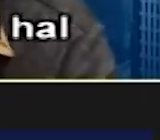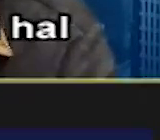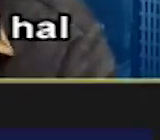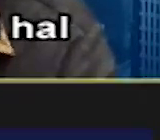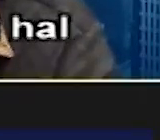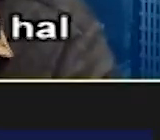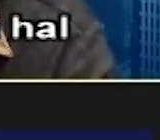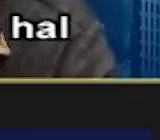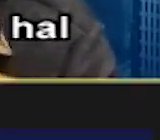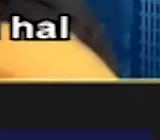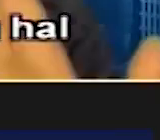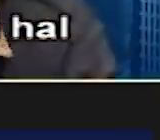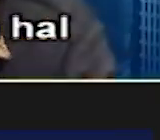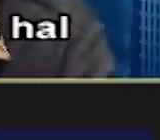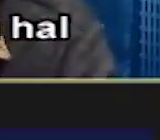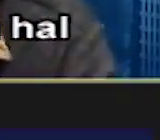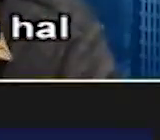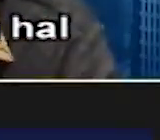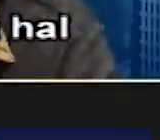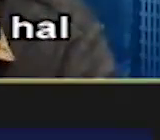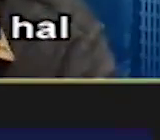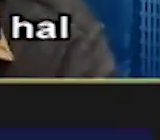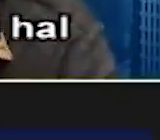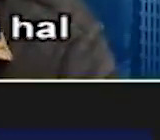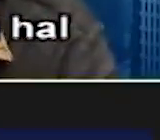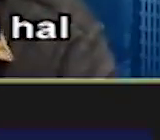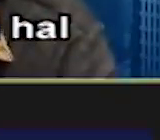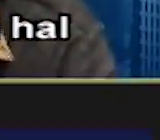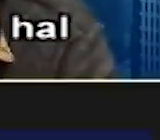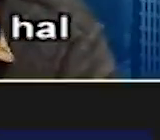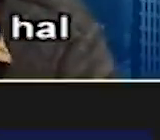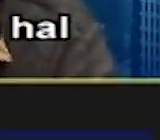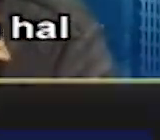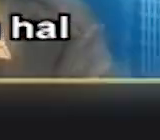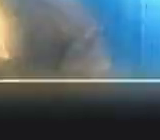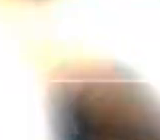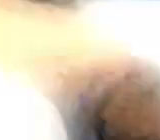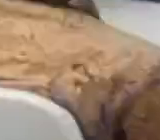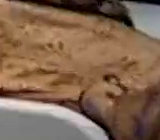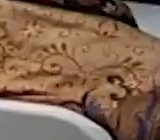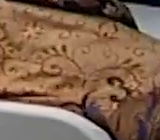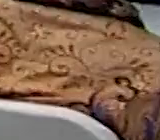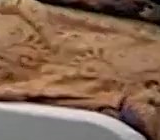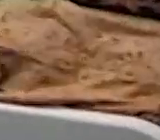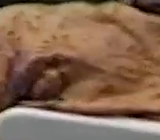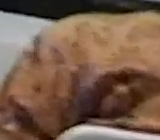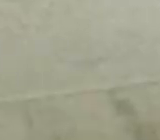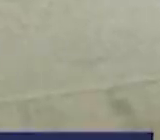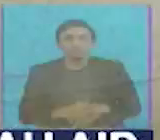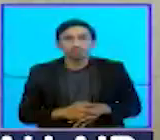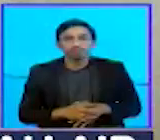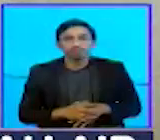everything, you know, all the added value economy, you know, within the creative industry. Vaksinasi yang